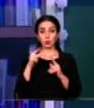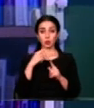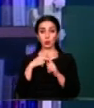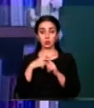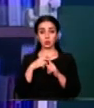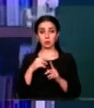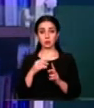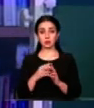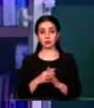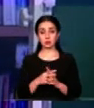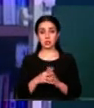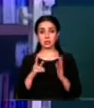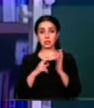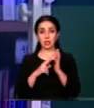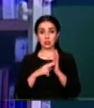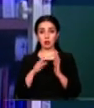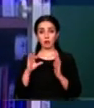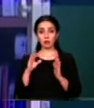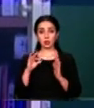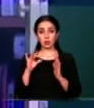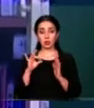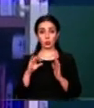qo'shamiz 8 ta vodorod bor.